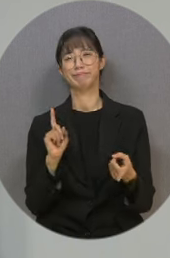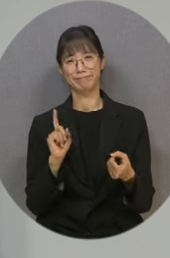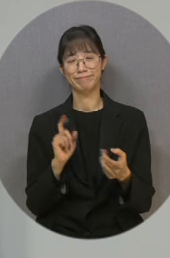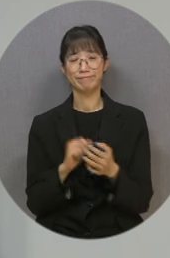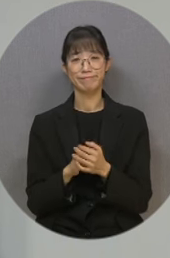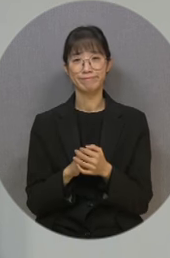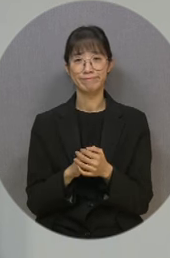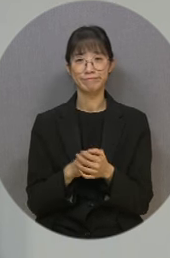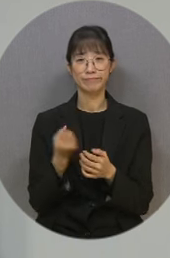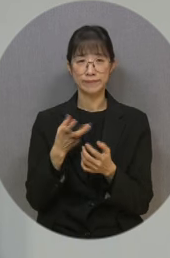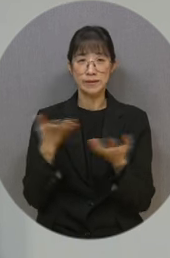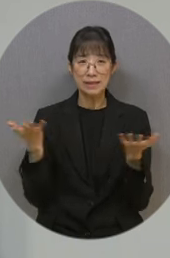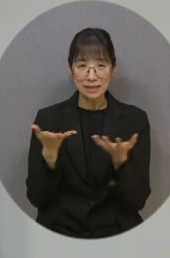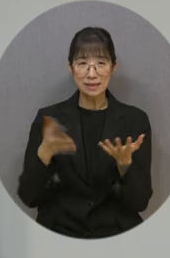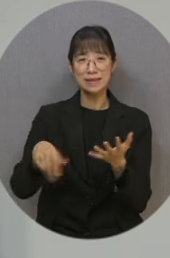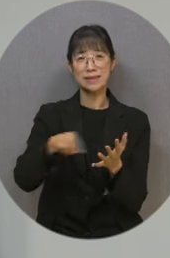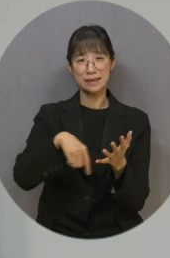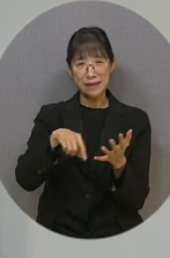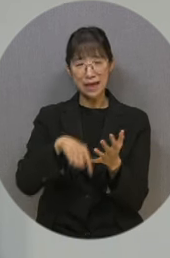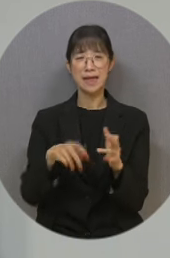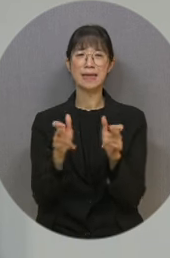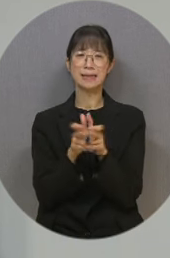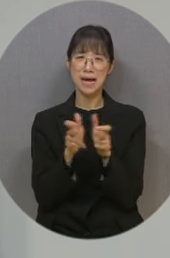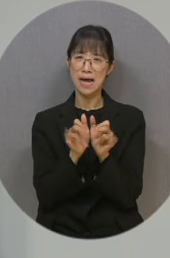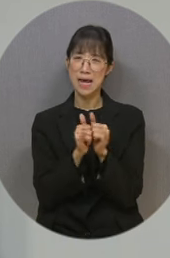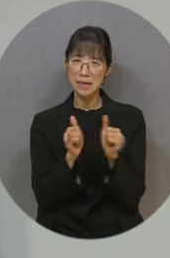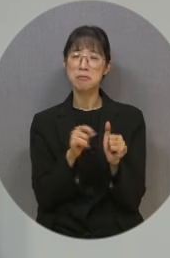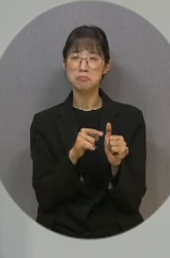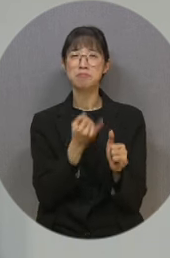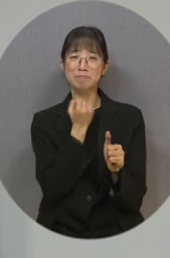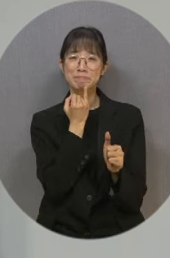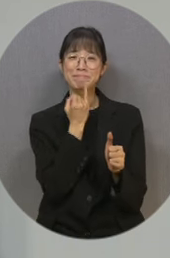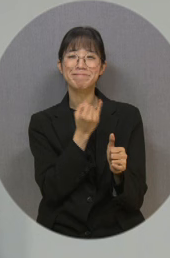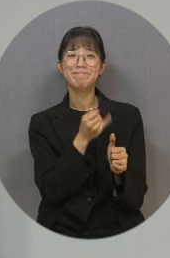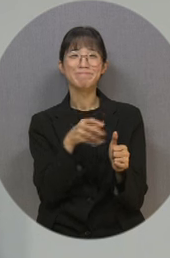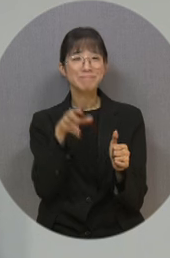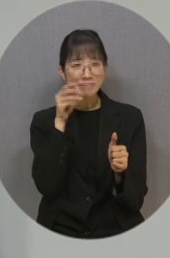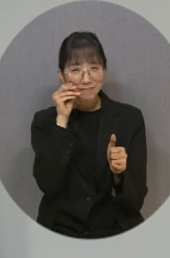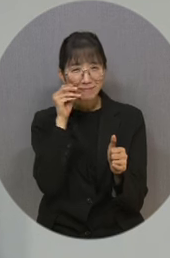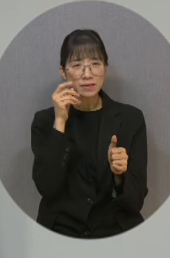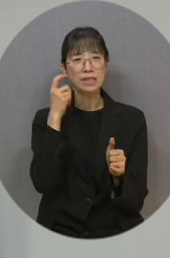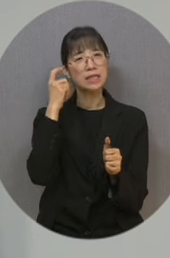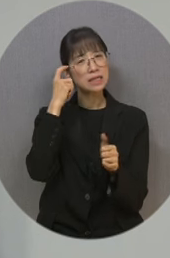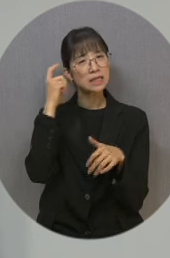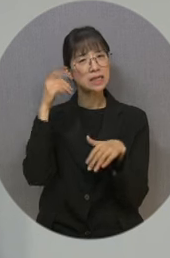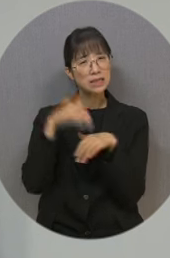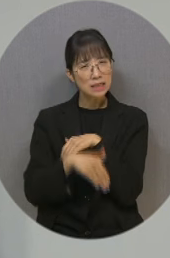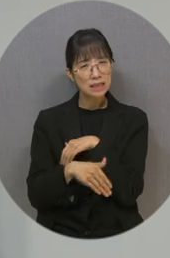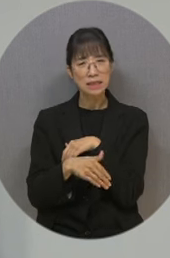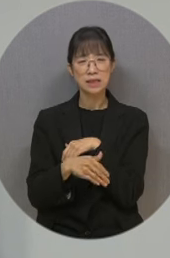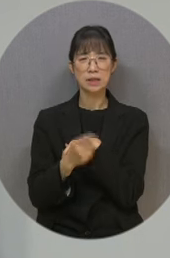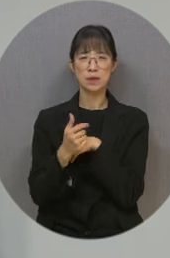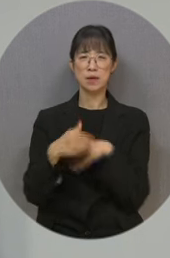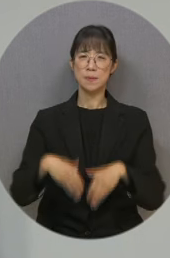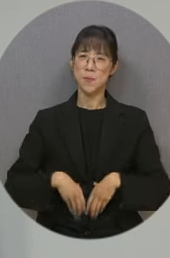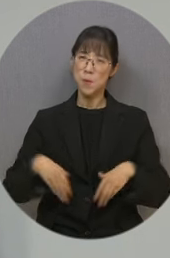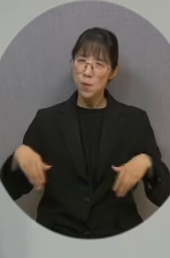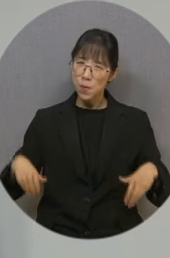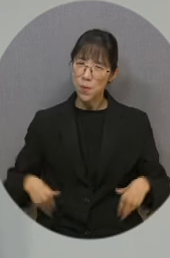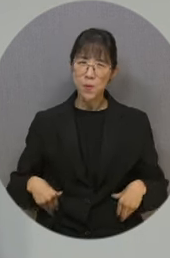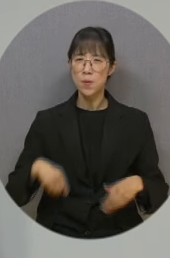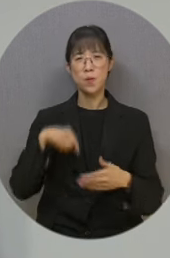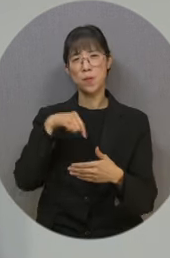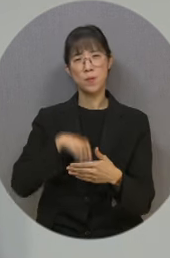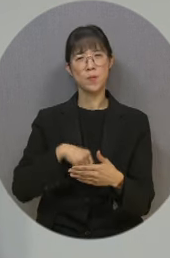또 직장 내에 장애인을 받아들일 수 있는 그런 인식이 또 포용이 아직은 좀